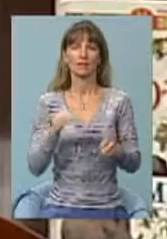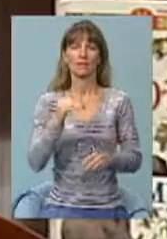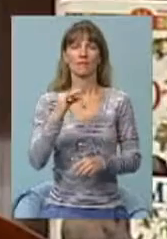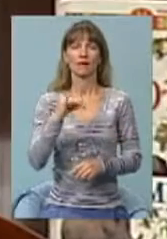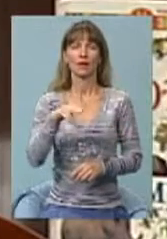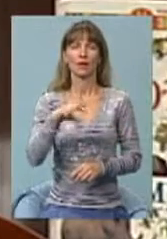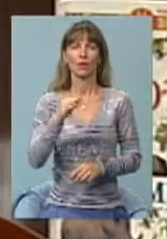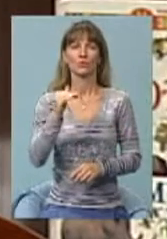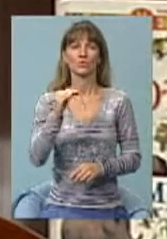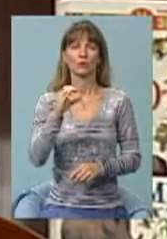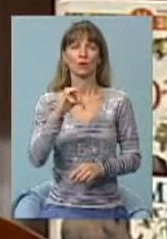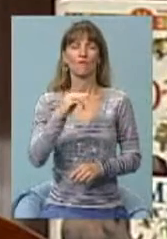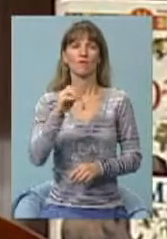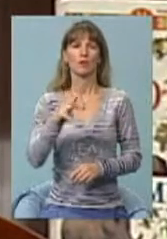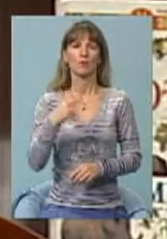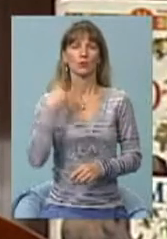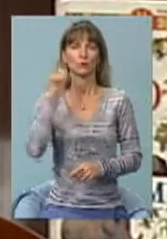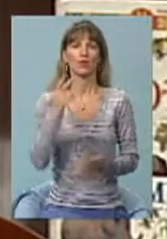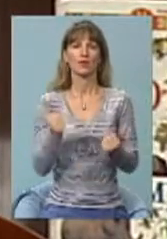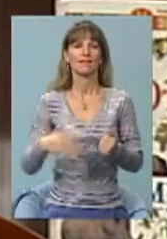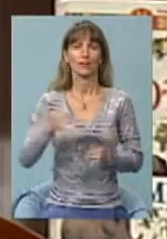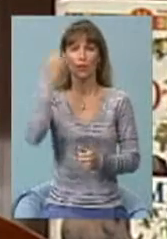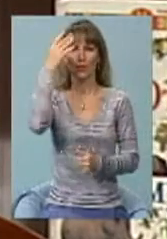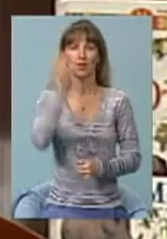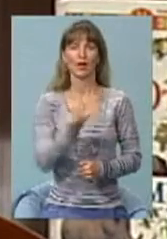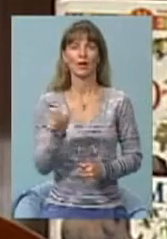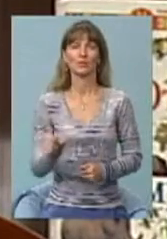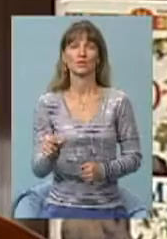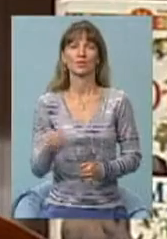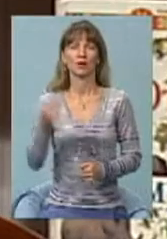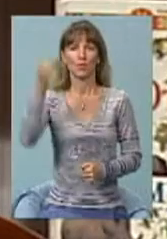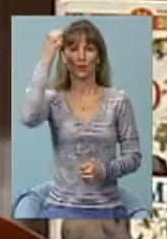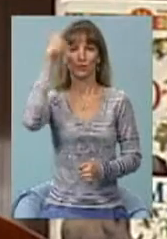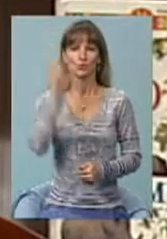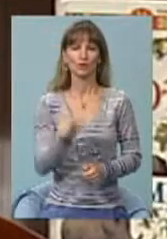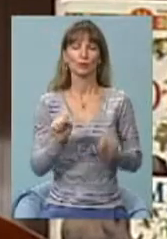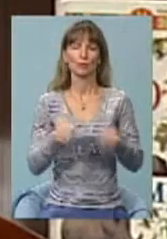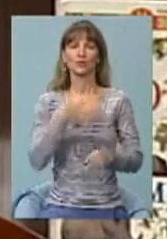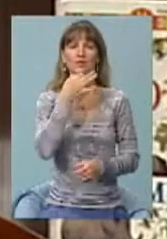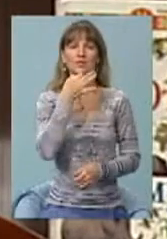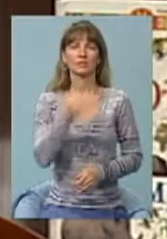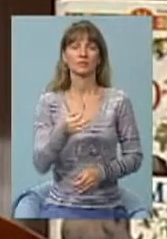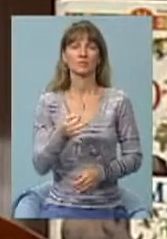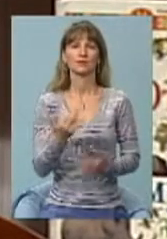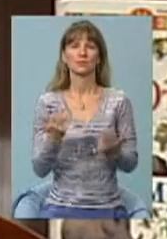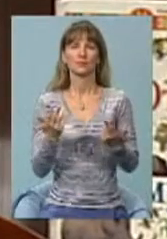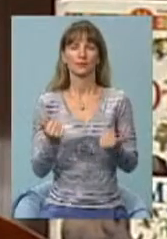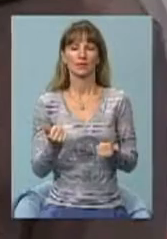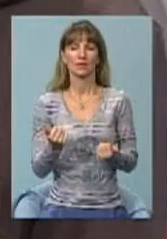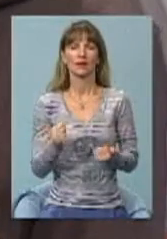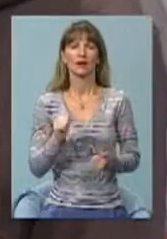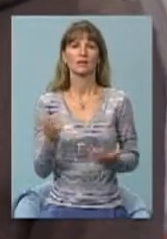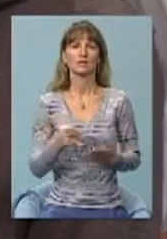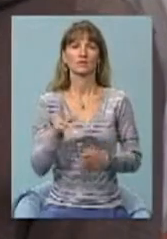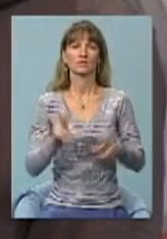Ну, мені здається, що так, вони всі умні люди, вони якби учені, навіть можна сказати. Так. А як